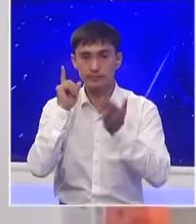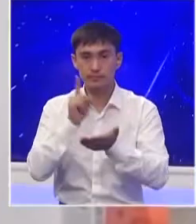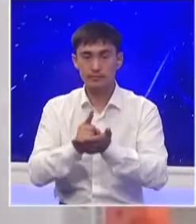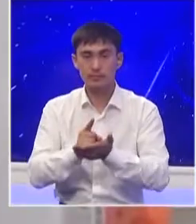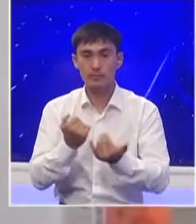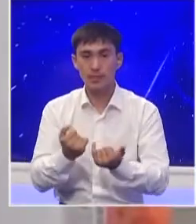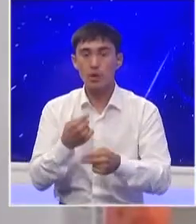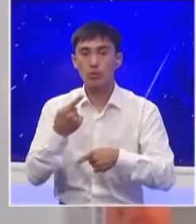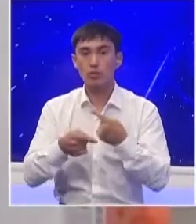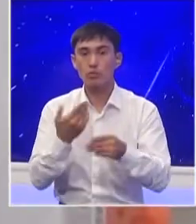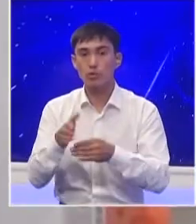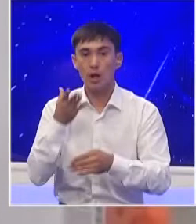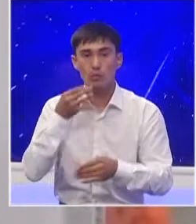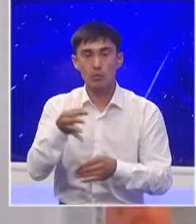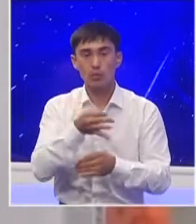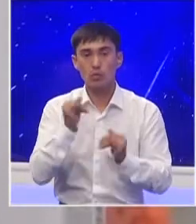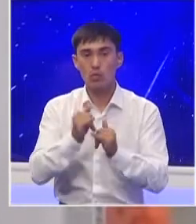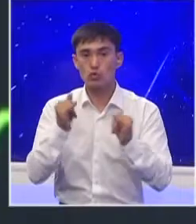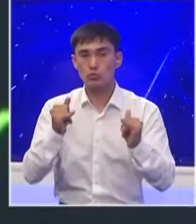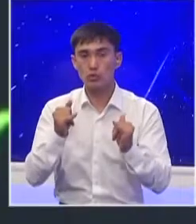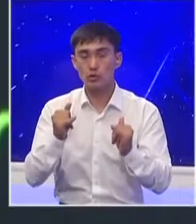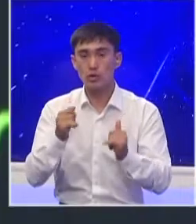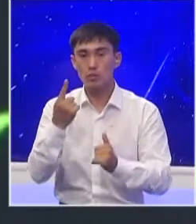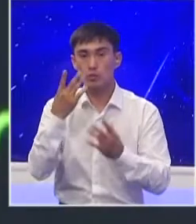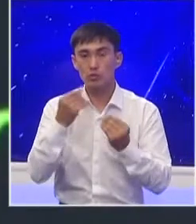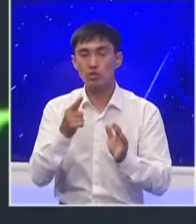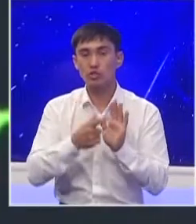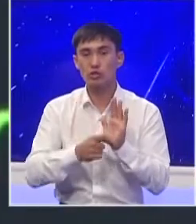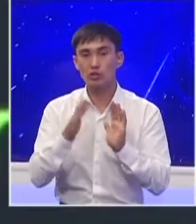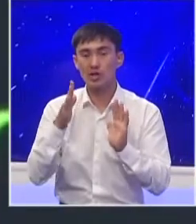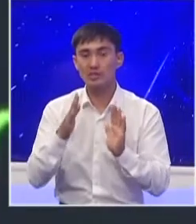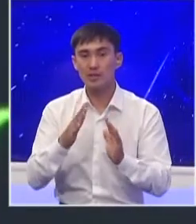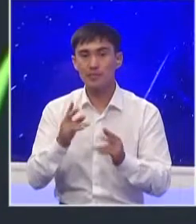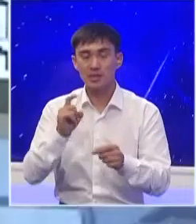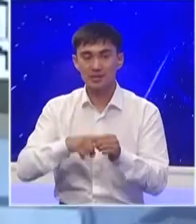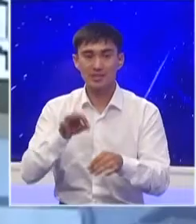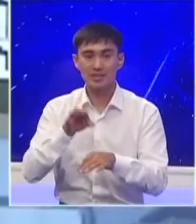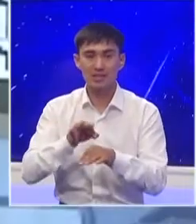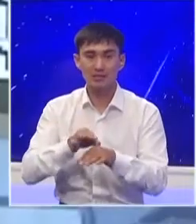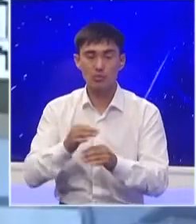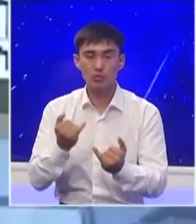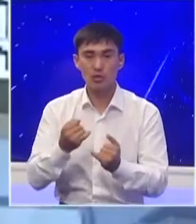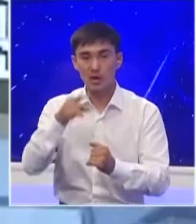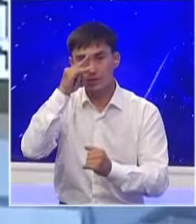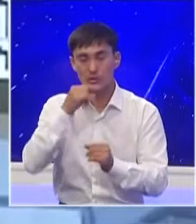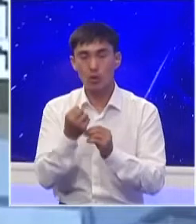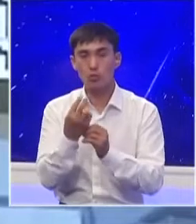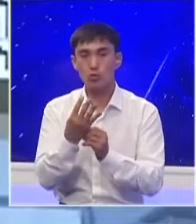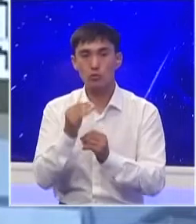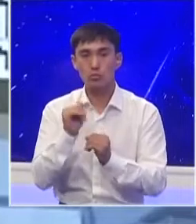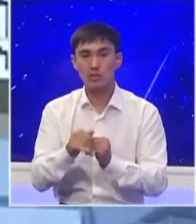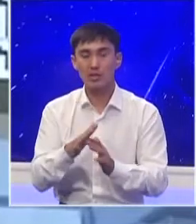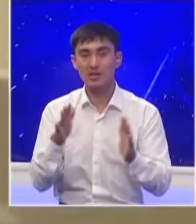енгізілді. Бұдан бөлек Алматыда өсім жоғары, күніне 700-ден аса жағдай тіркелуде. Бүгінде кезде Қазақстанда 14 мыңнан